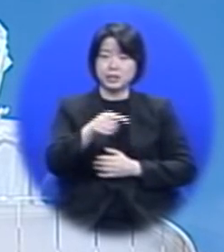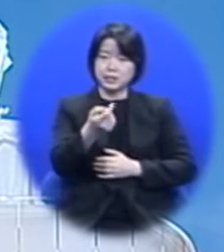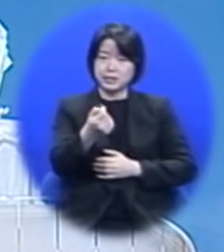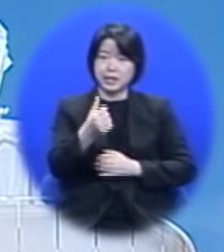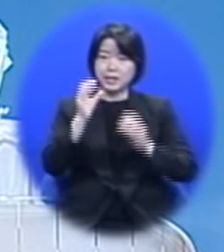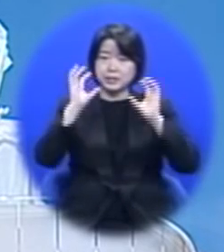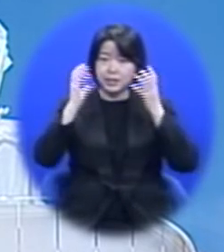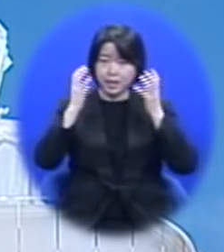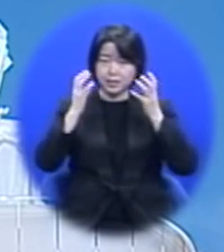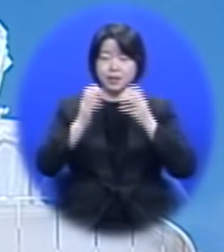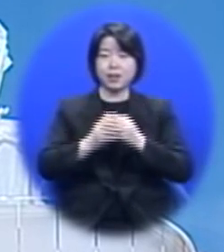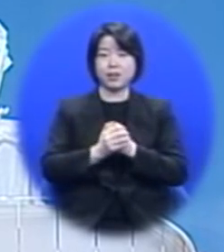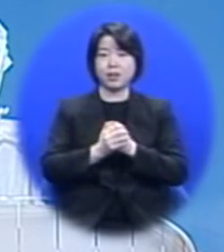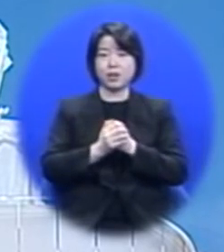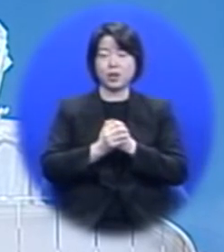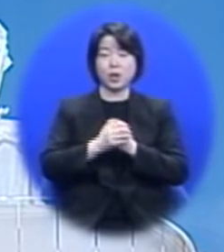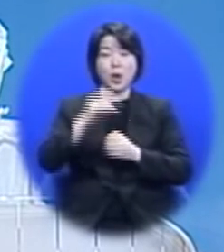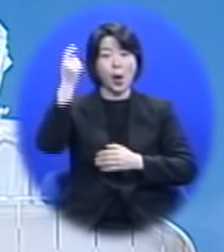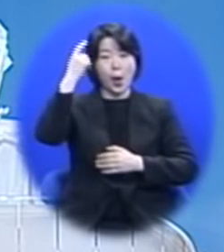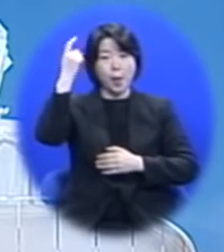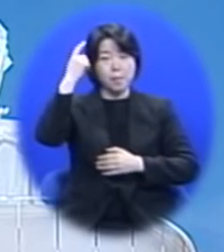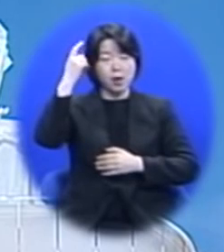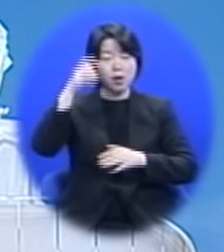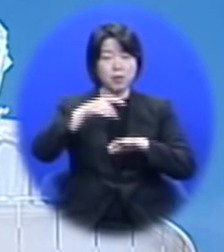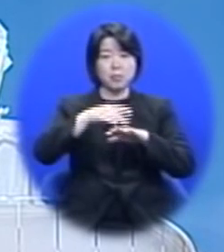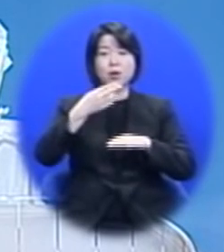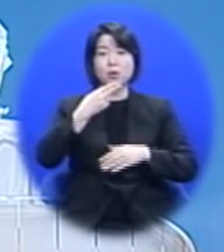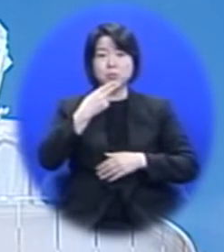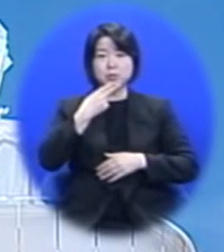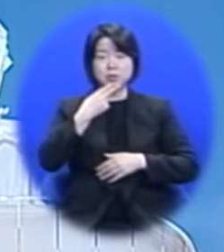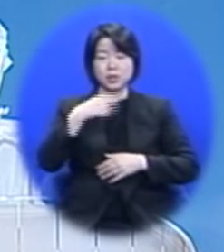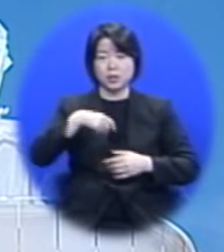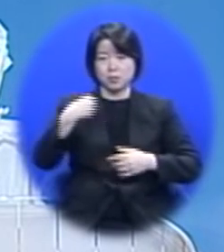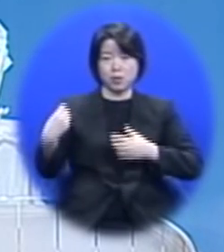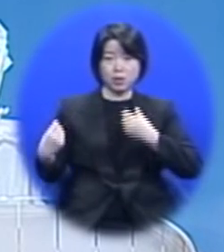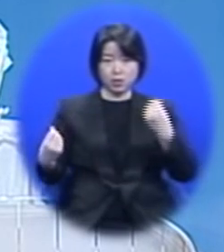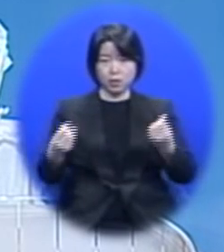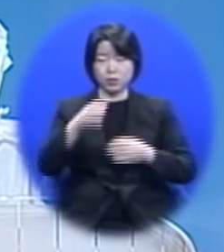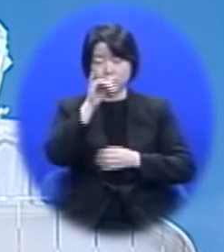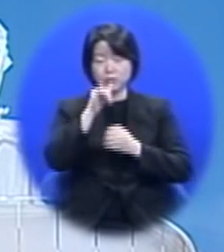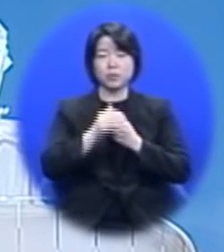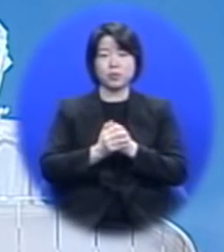아이가 머리뼈도 없이 벌거벗겨지고